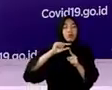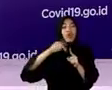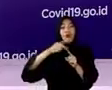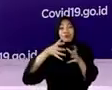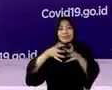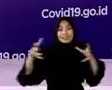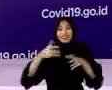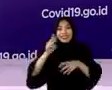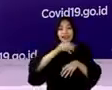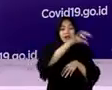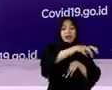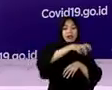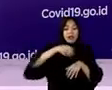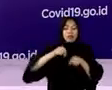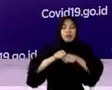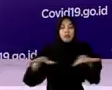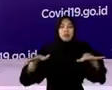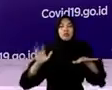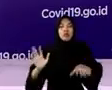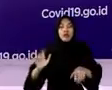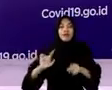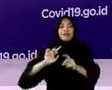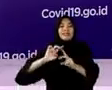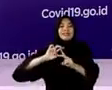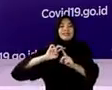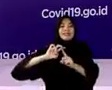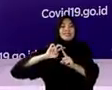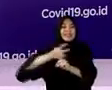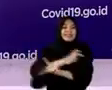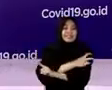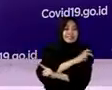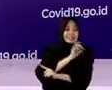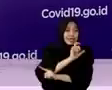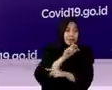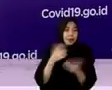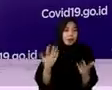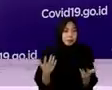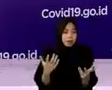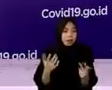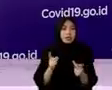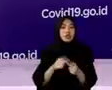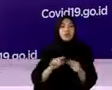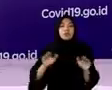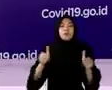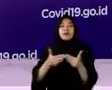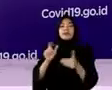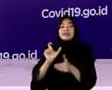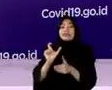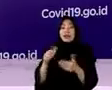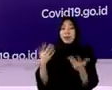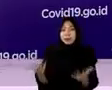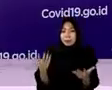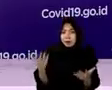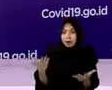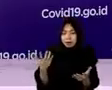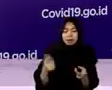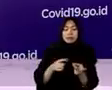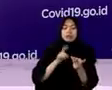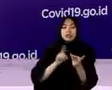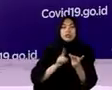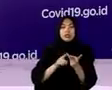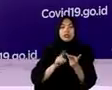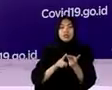Dan bagaimana upaya tracing mutasi ini, serta pembatasan apa yang akan diberlakukan, dan apakah mutasi ini